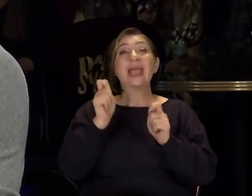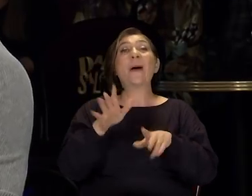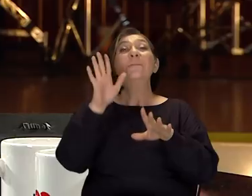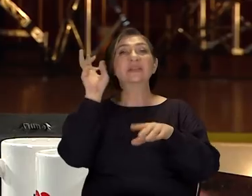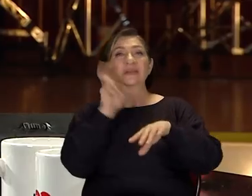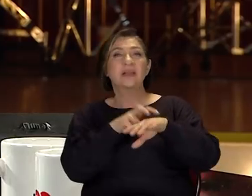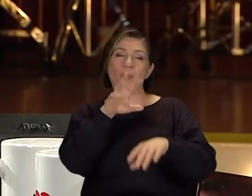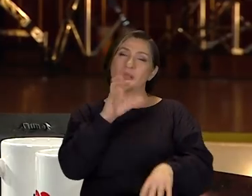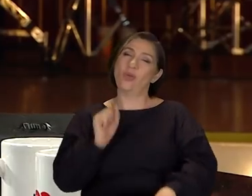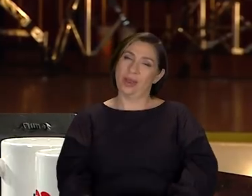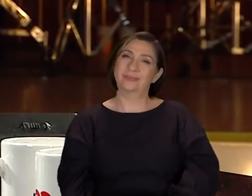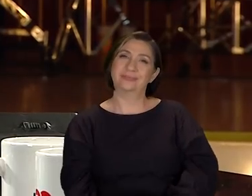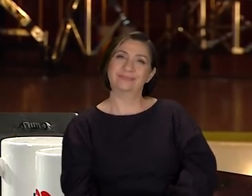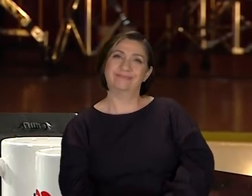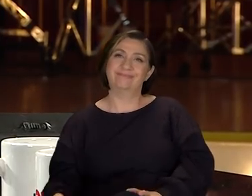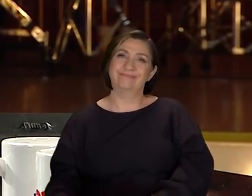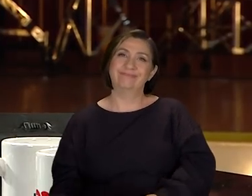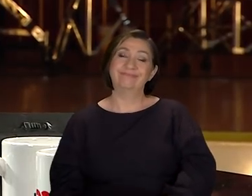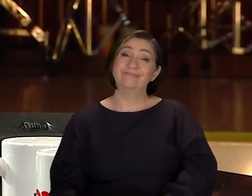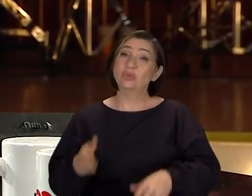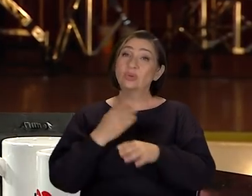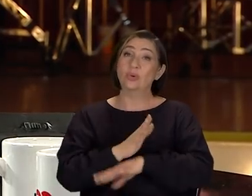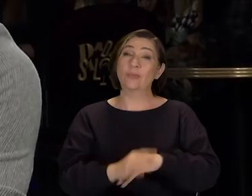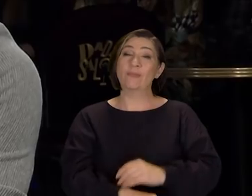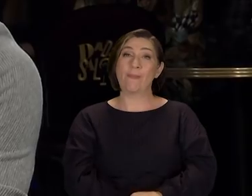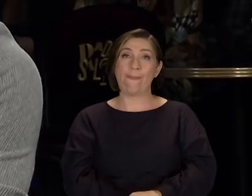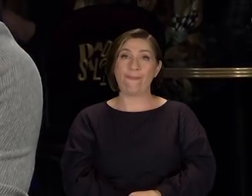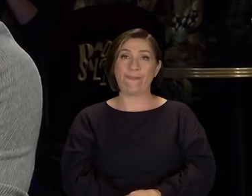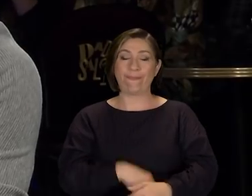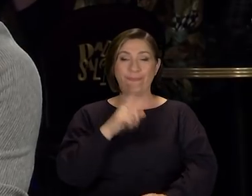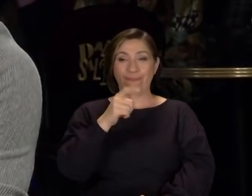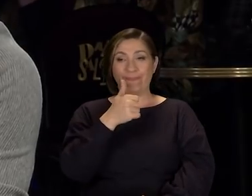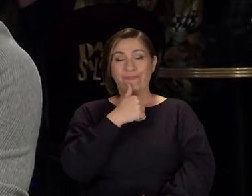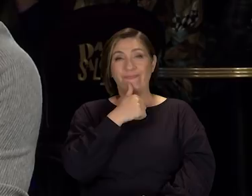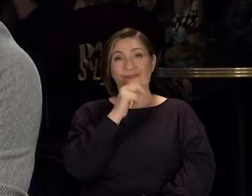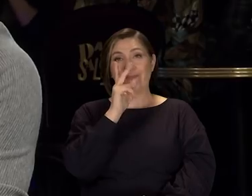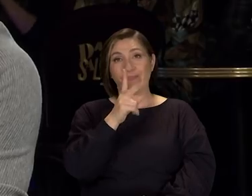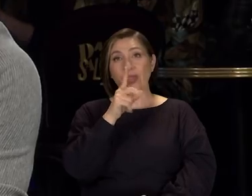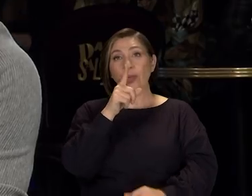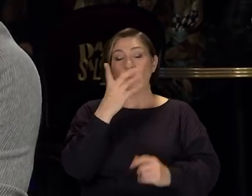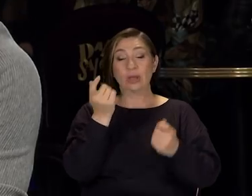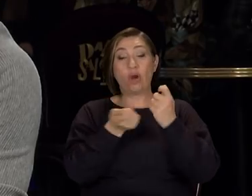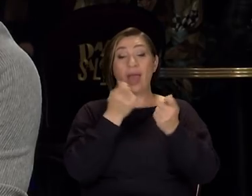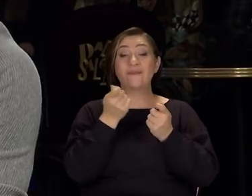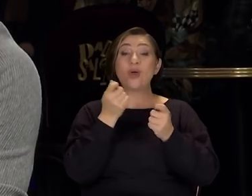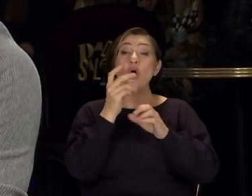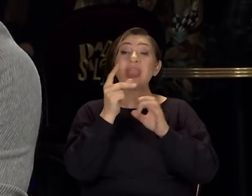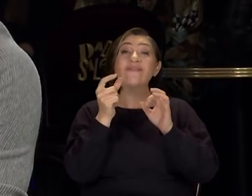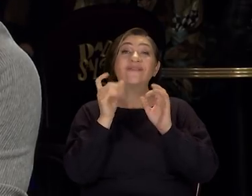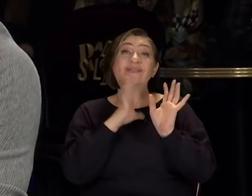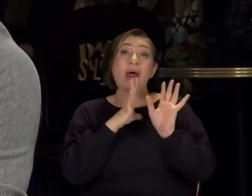yapmadıklarının intikamını alıyorlar. Evet. Ya, doğru. Böyle bir erkeklerin böyle bir görevi var.